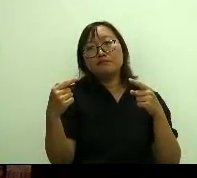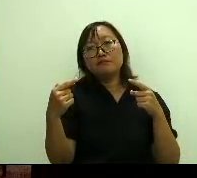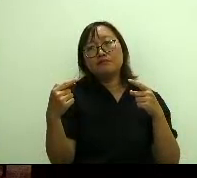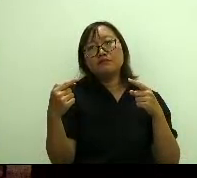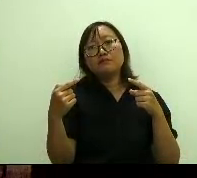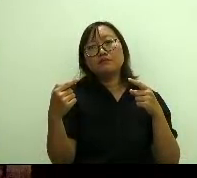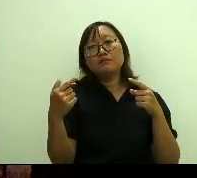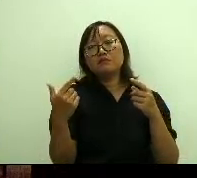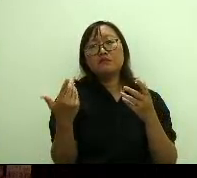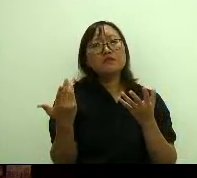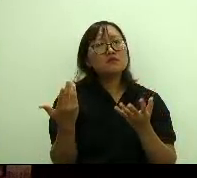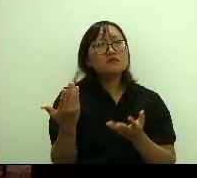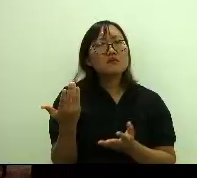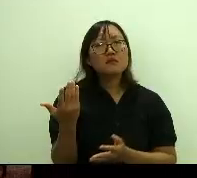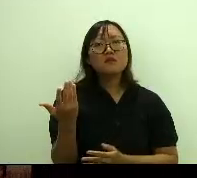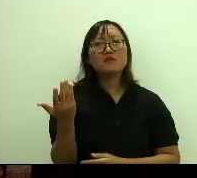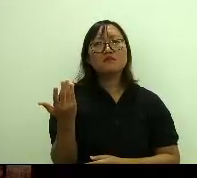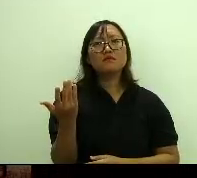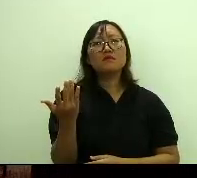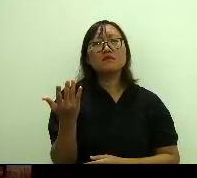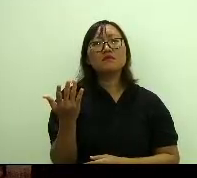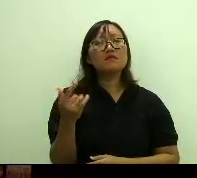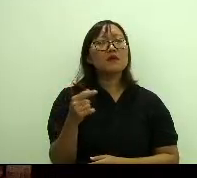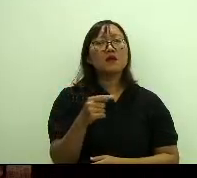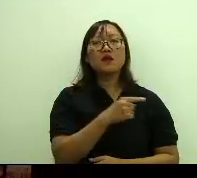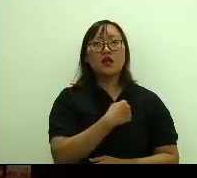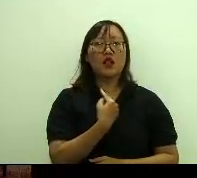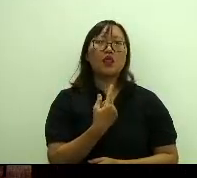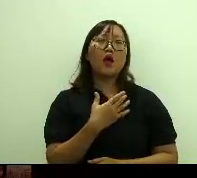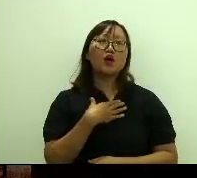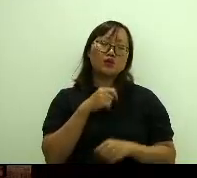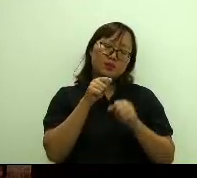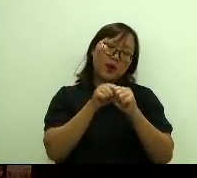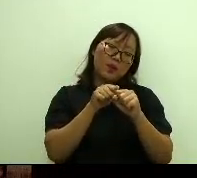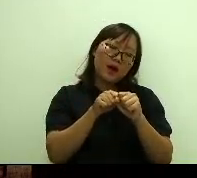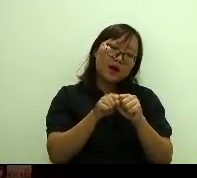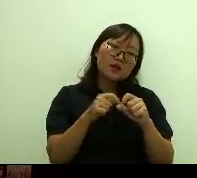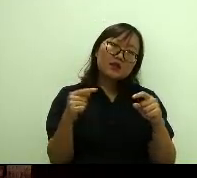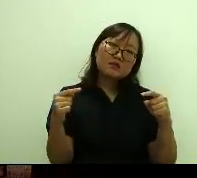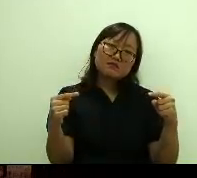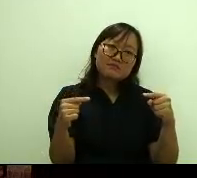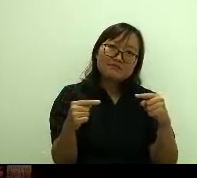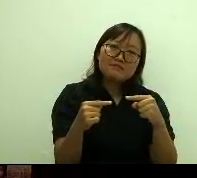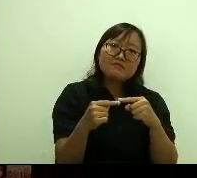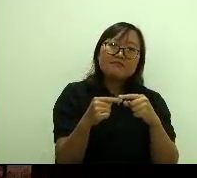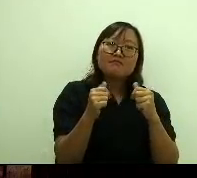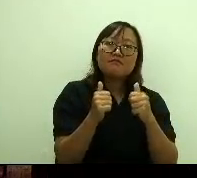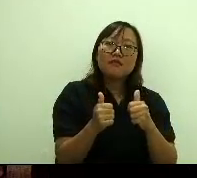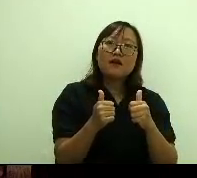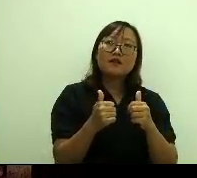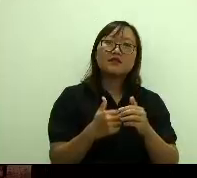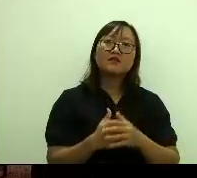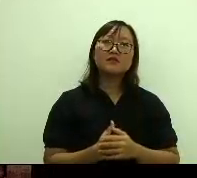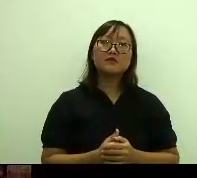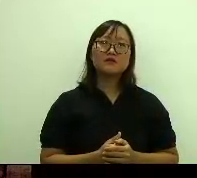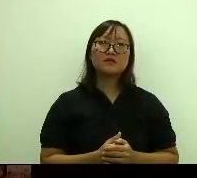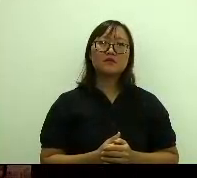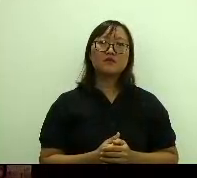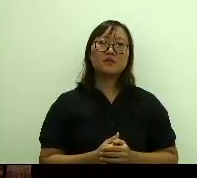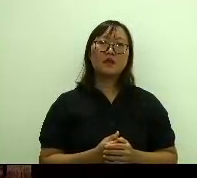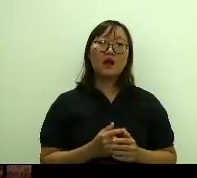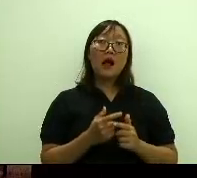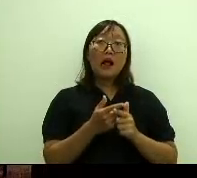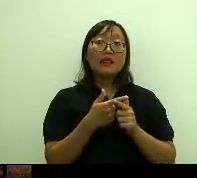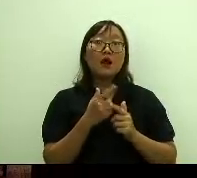kacau. Ya. Mungkin saja ada kebiasaan-kebiasaan yang tersembunyi di mana